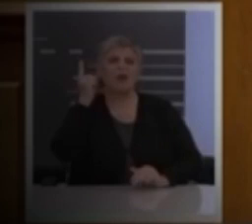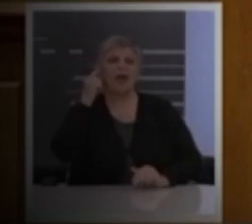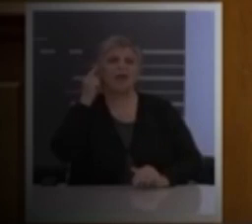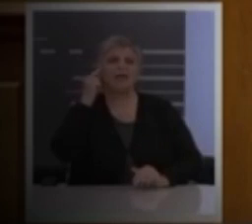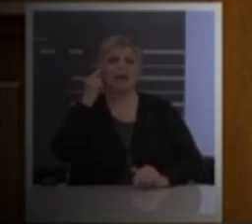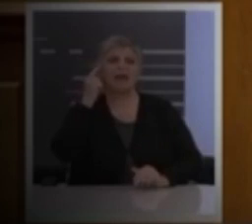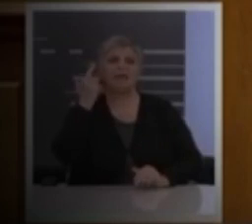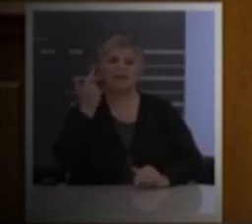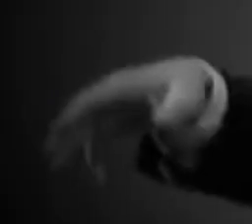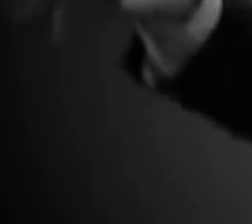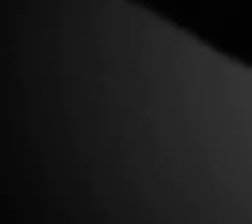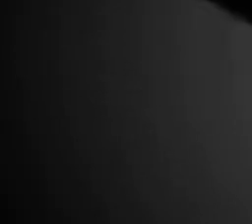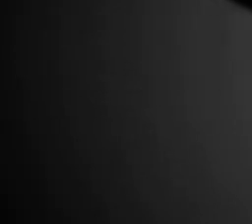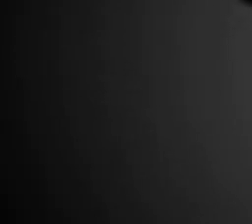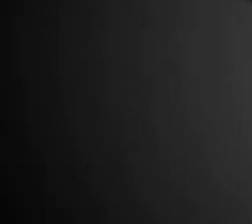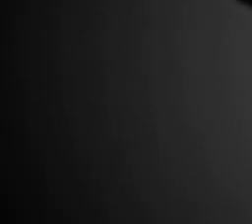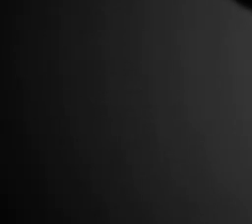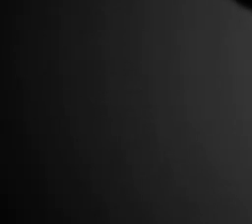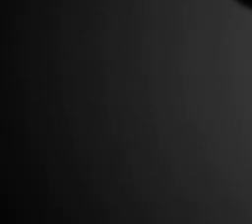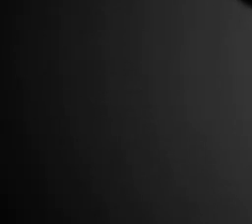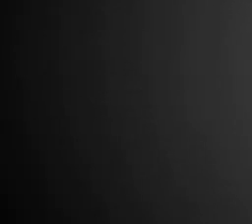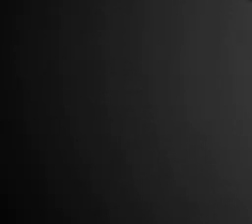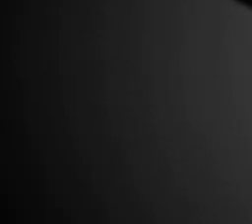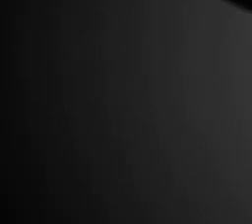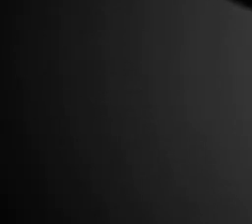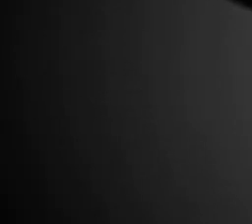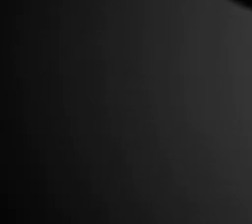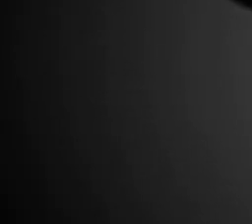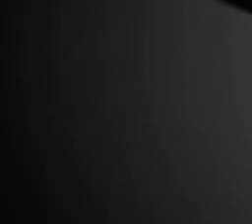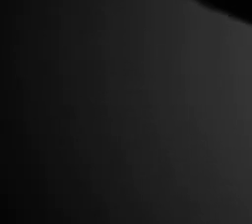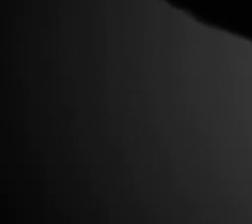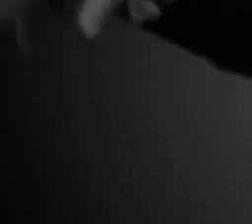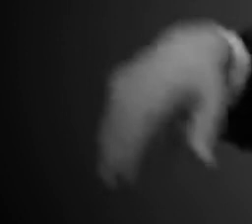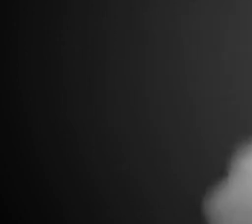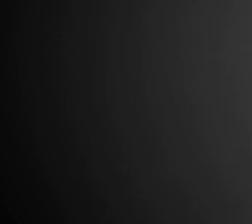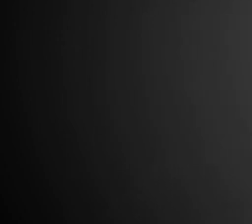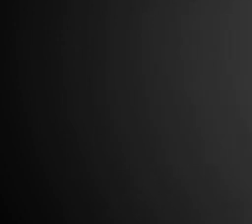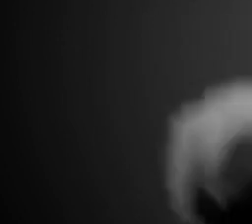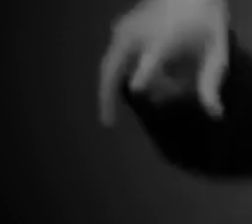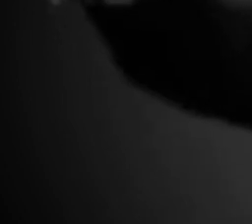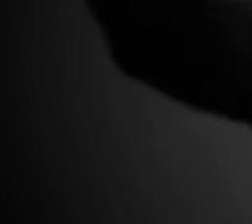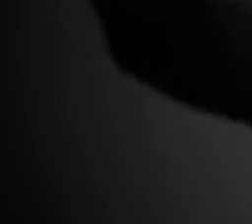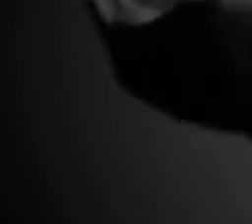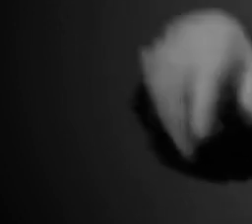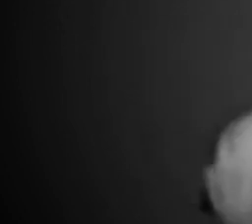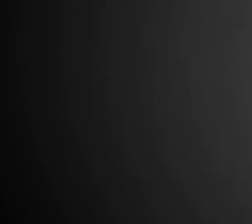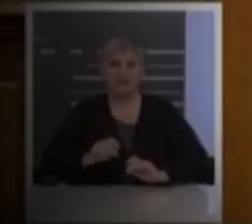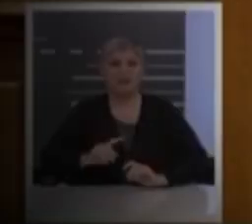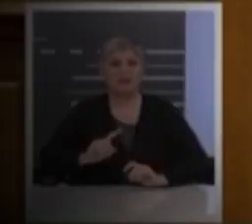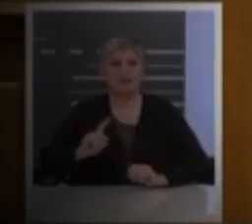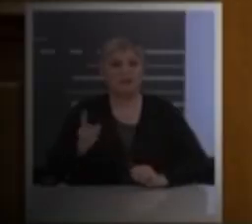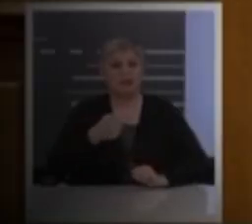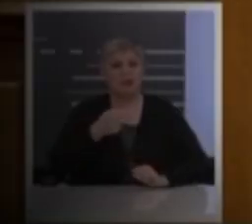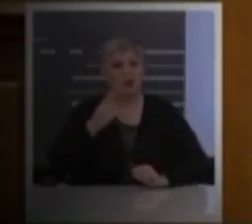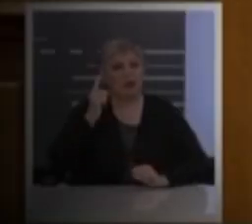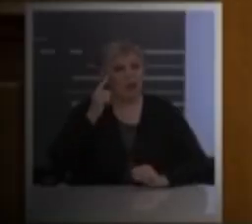το βήμα, την είπαν ψίχουλα. Και κάποια ψιχουλάκια συμφωνημένα θα τους αφήσουν να μοιράσουν στους ιθαγενείς.